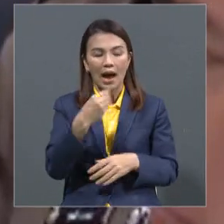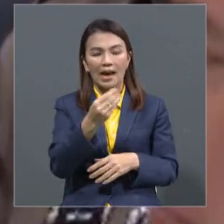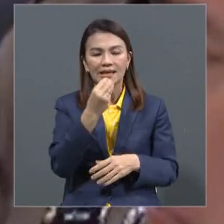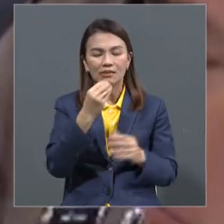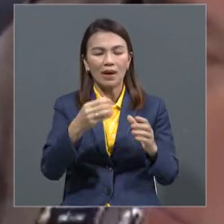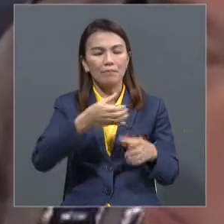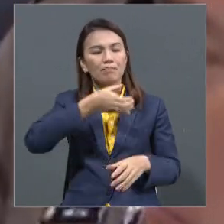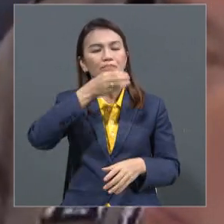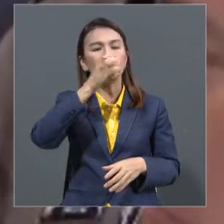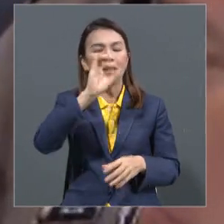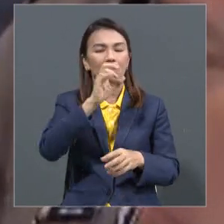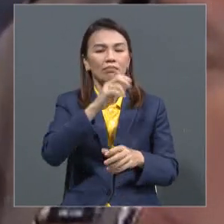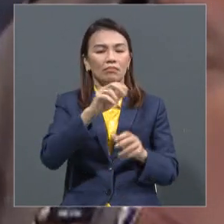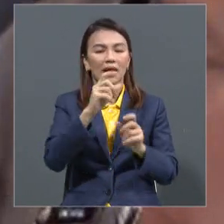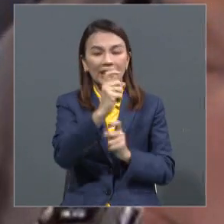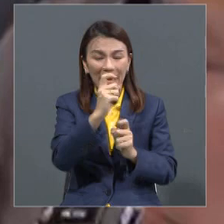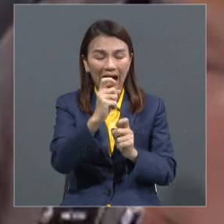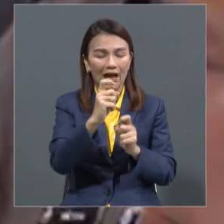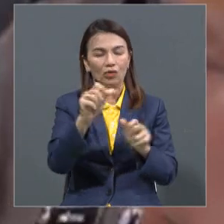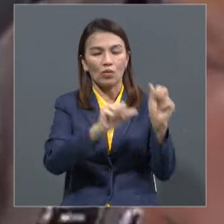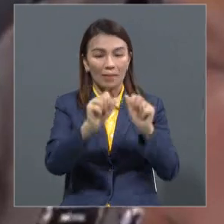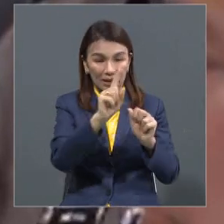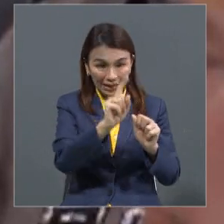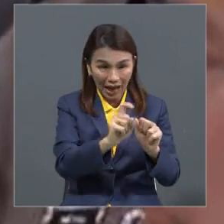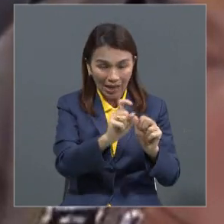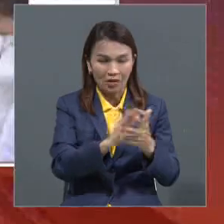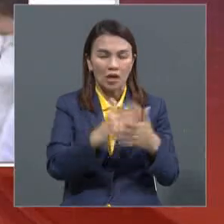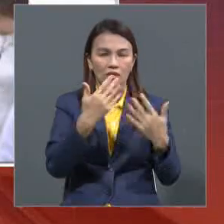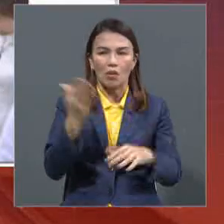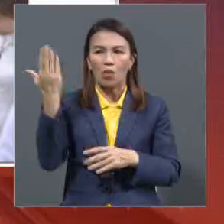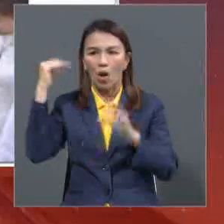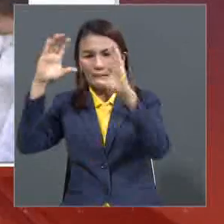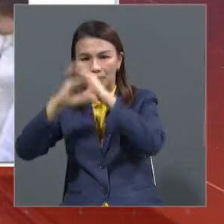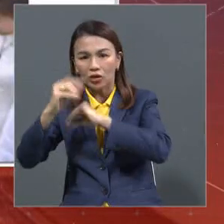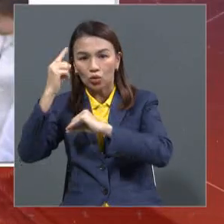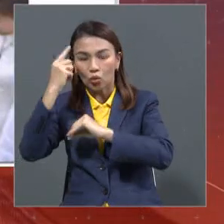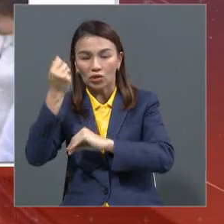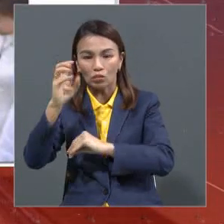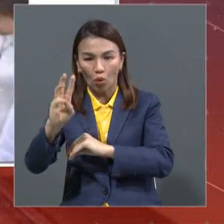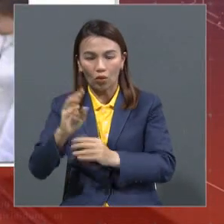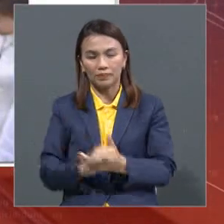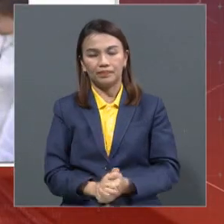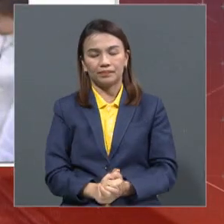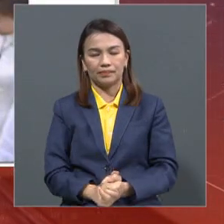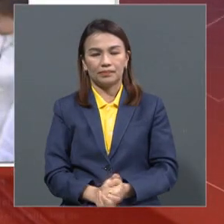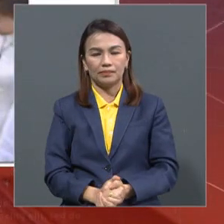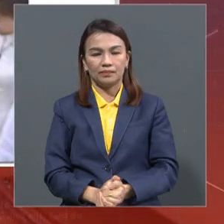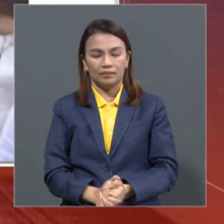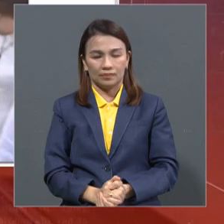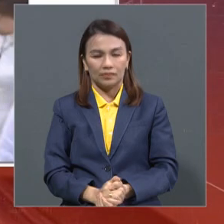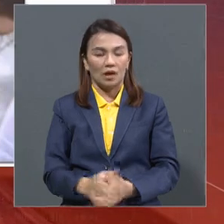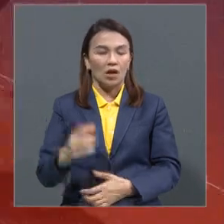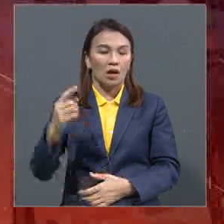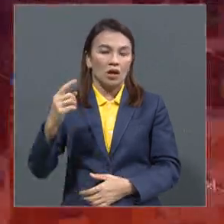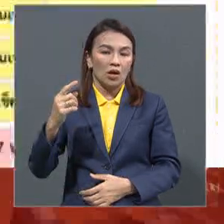คาดว่าเกิดขึ้นวันที่15กรกฎาคมแล้วก็มารู้เรื่องเมื่อคืนนี้คืนวันที่ 16นะแต่ว่าตัวคนที่ 7เนี่ยน้อง